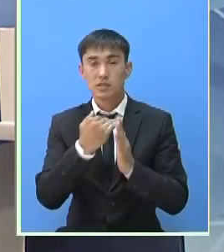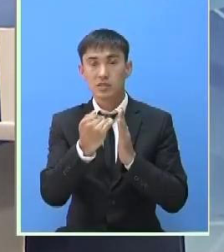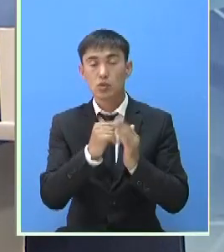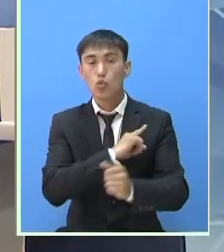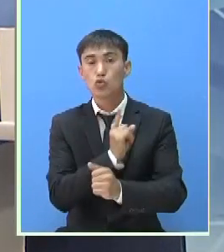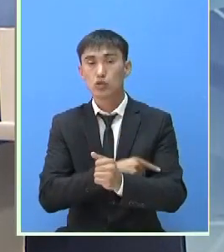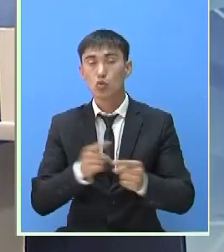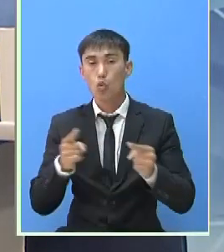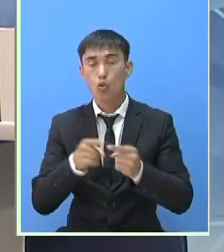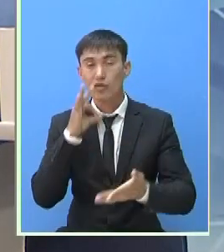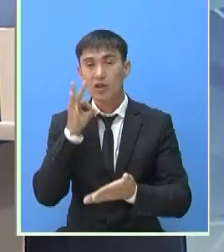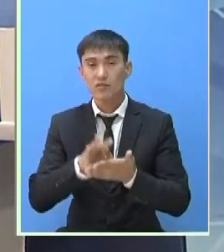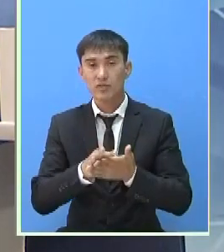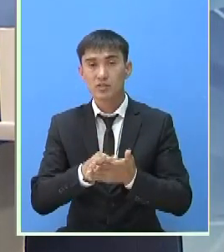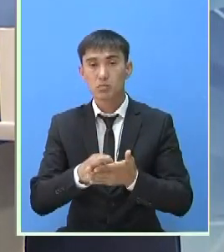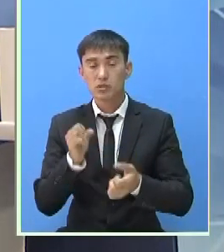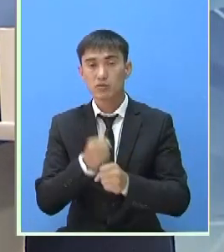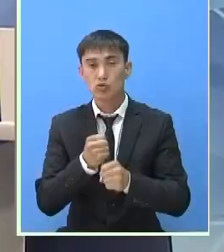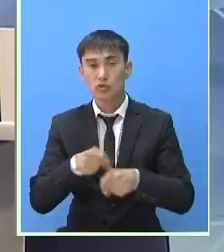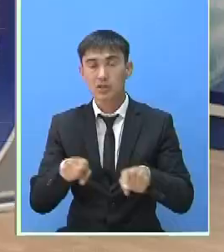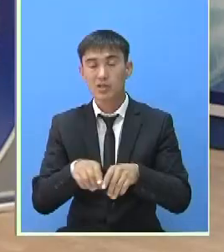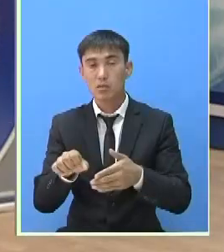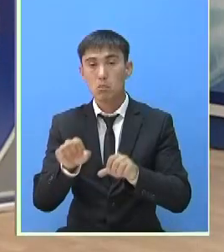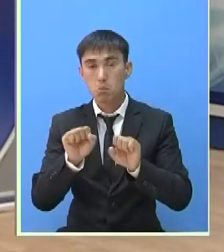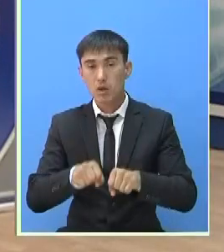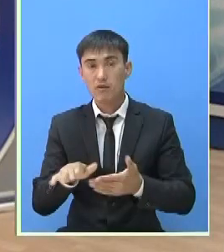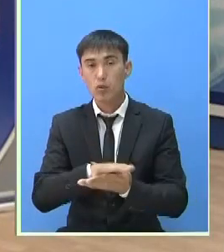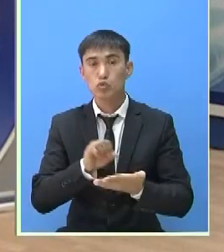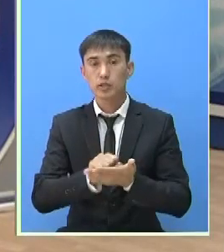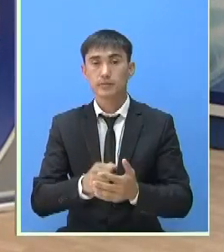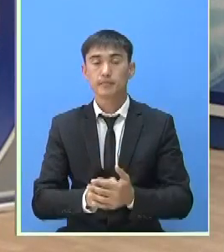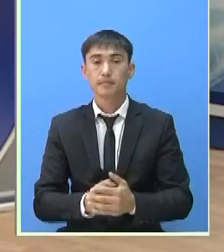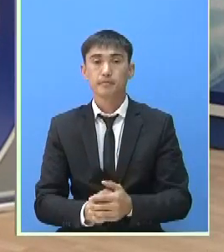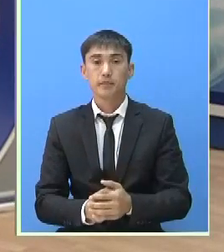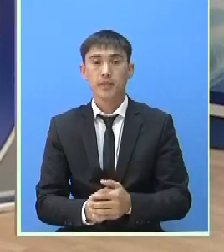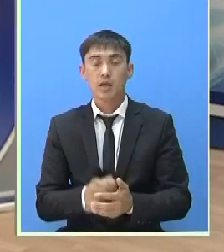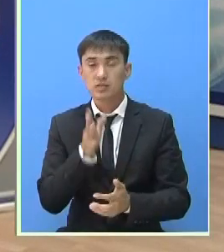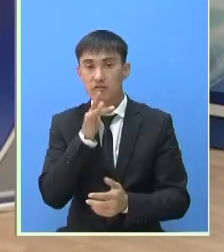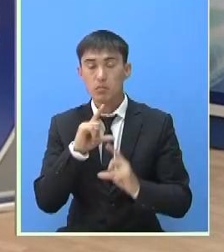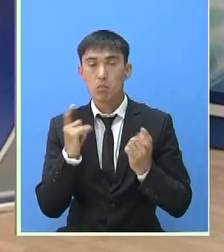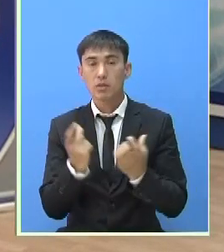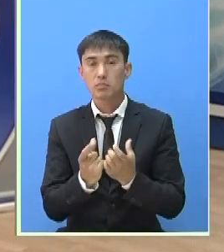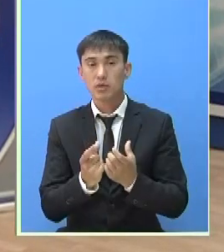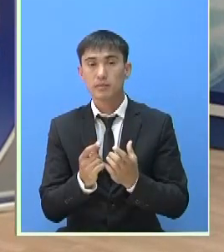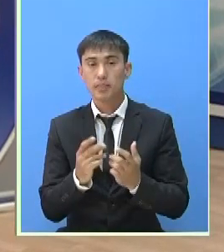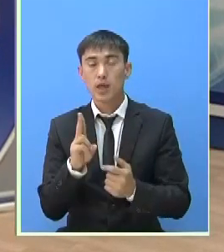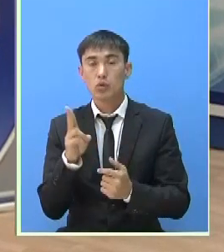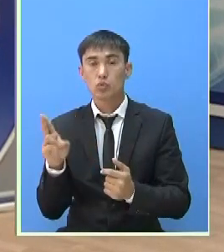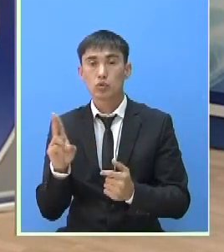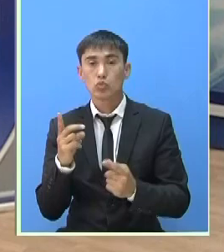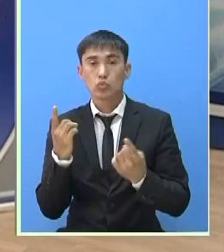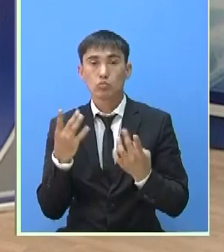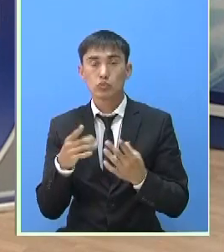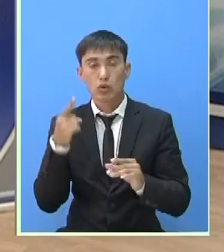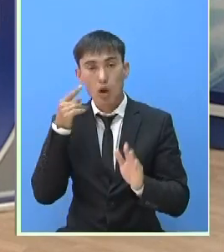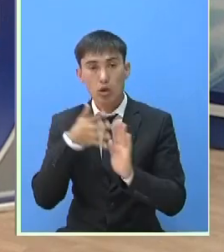даже усилена уголовная ответственность за совершение таких правонарушений уголовных. То есть получается, за время пандемии кто-то только